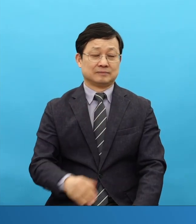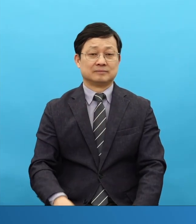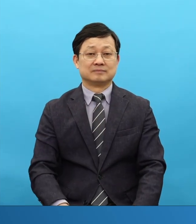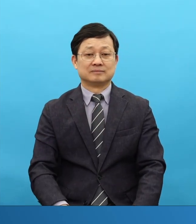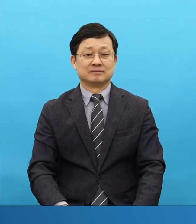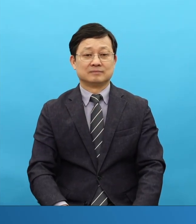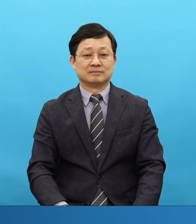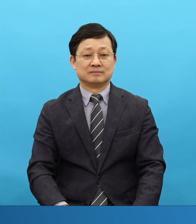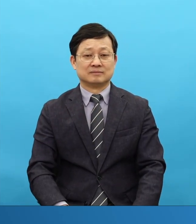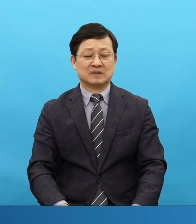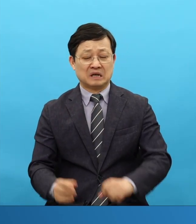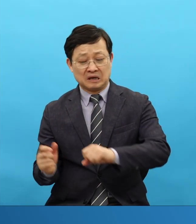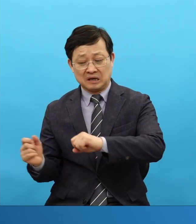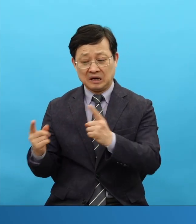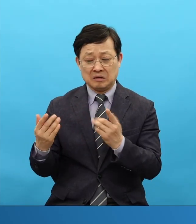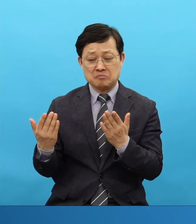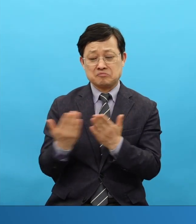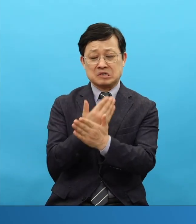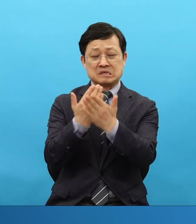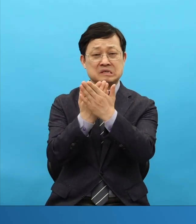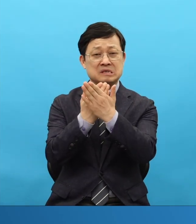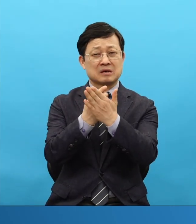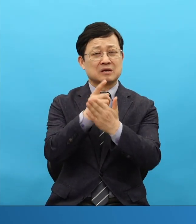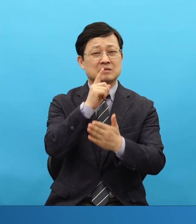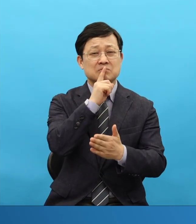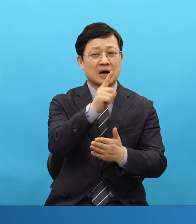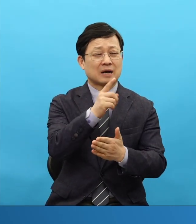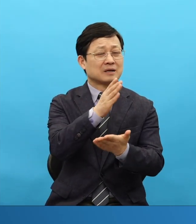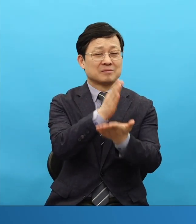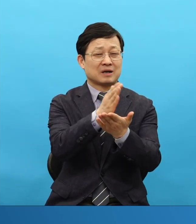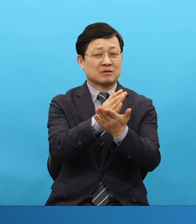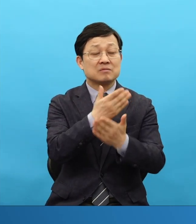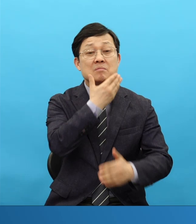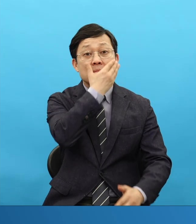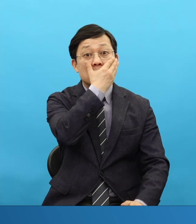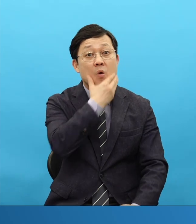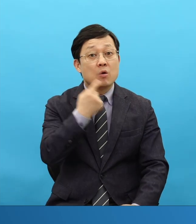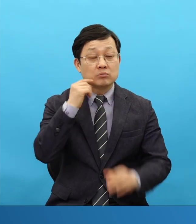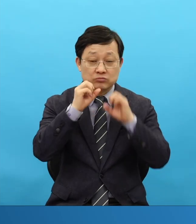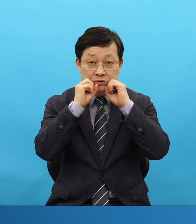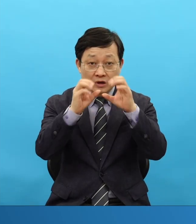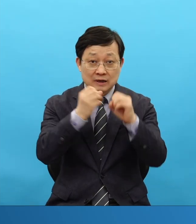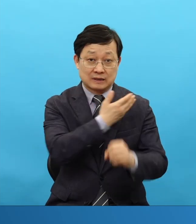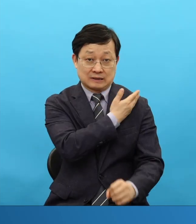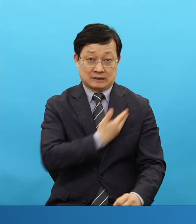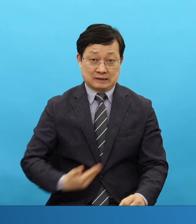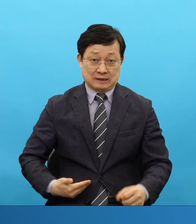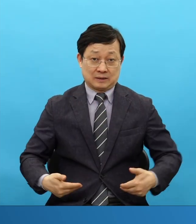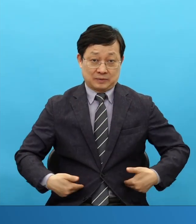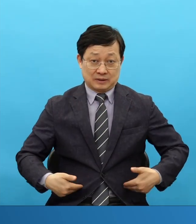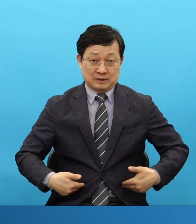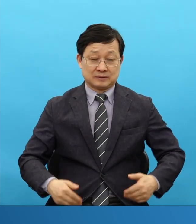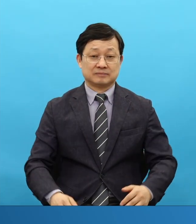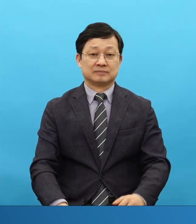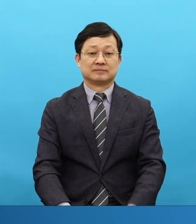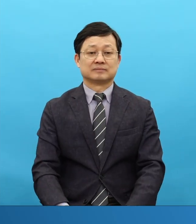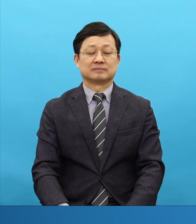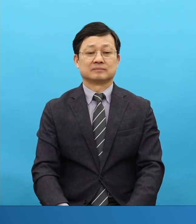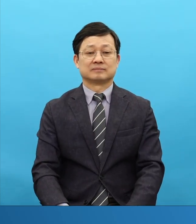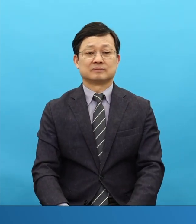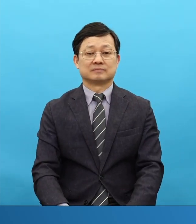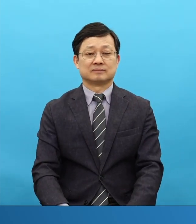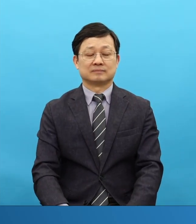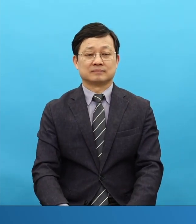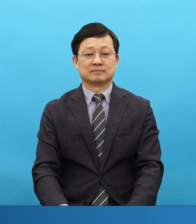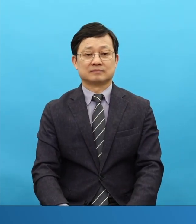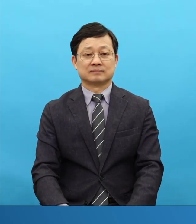뭐를 부흥시키는 사람 말고 복음 전할 제자가 필요합니다. And so because God knows, it's not somebody to create a revival, somebody